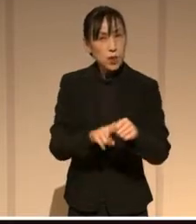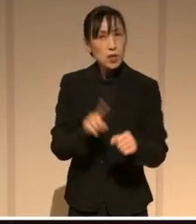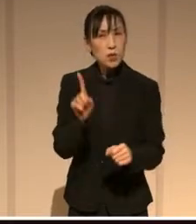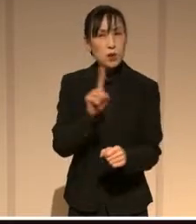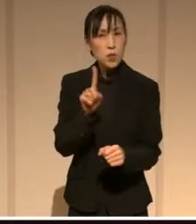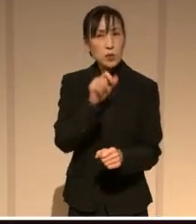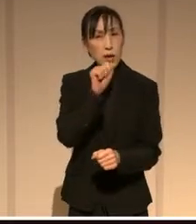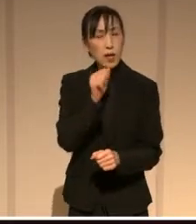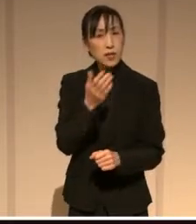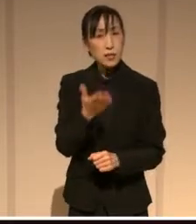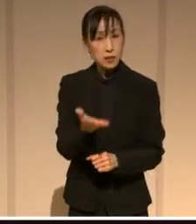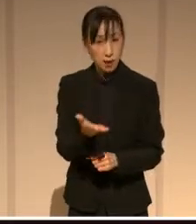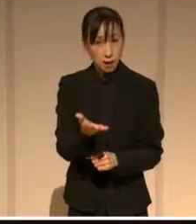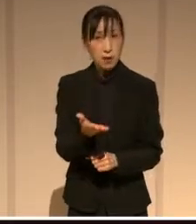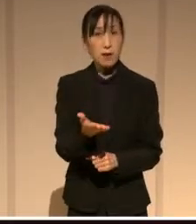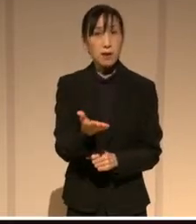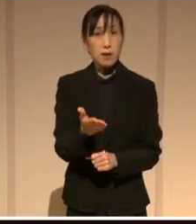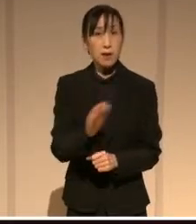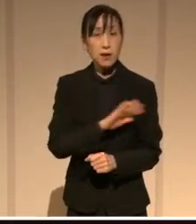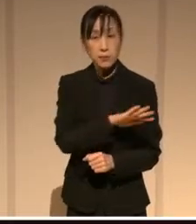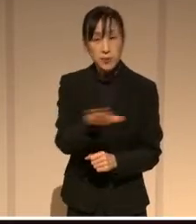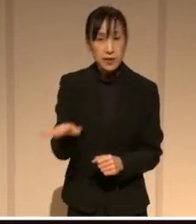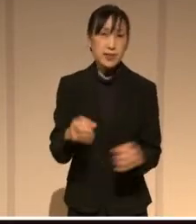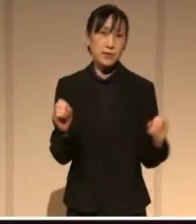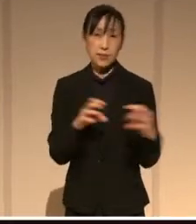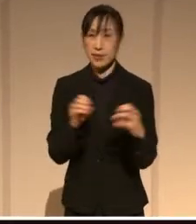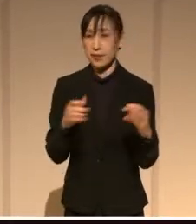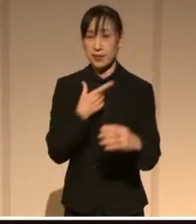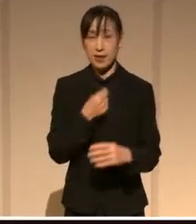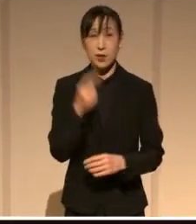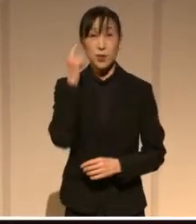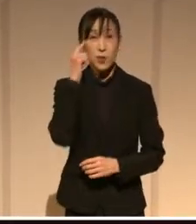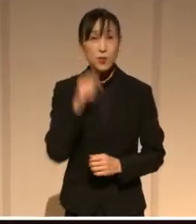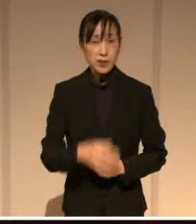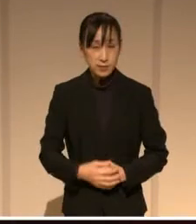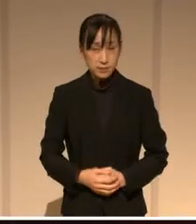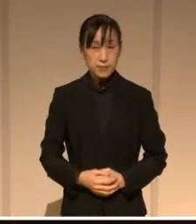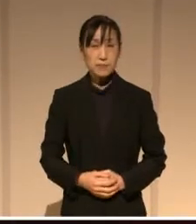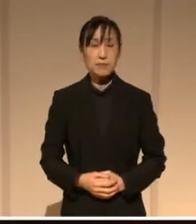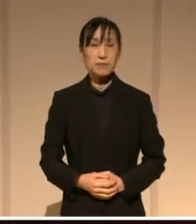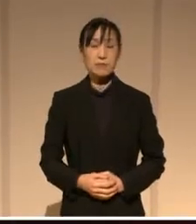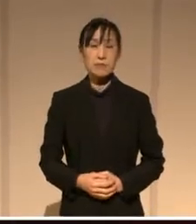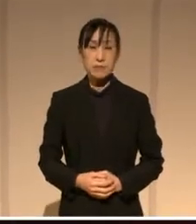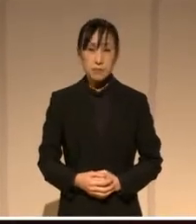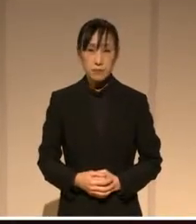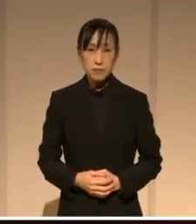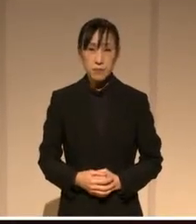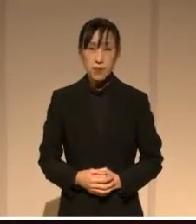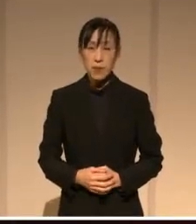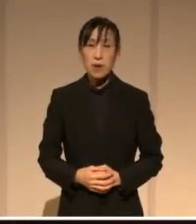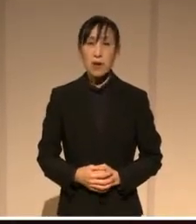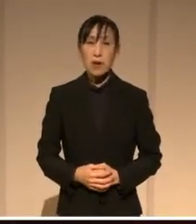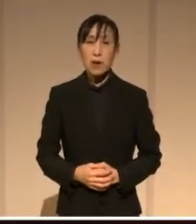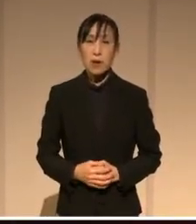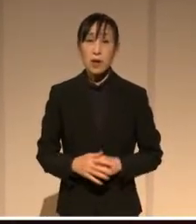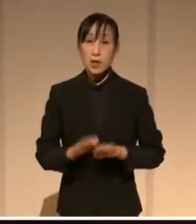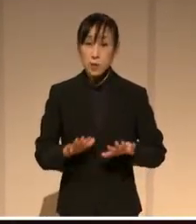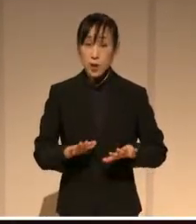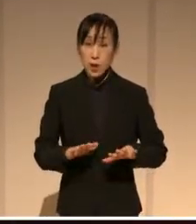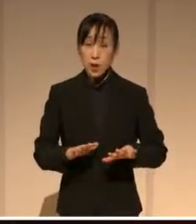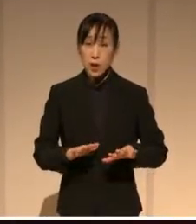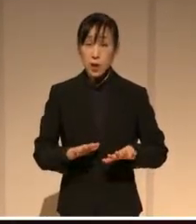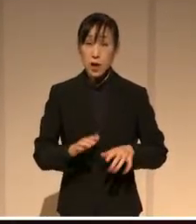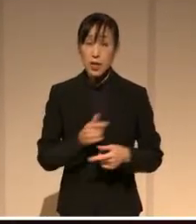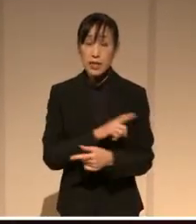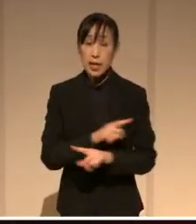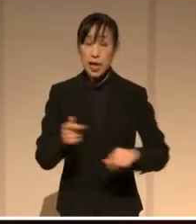話ししていきたいとおもいますでまずですね世界的に昨今をダイパーcity and in crew